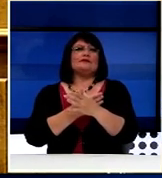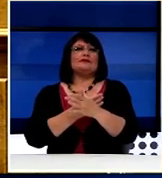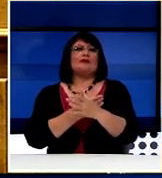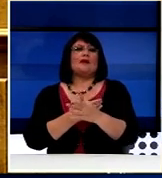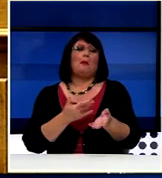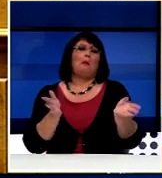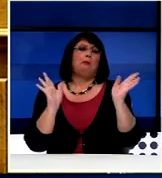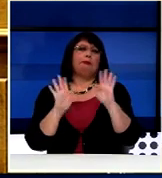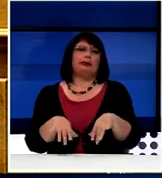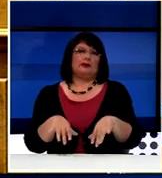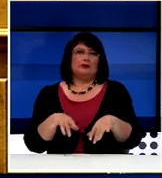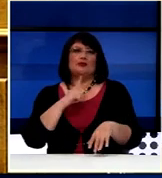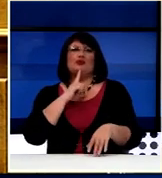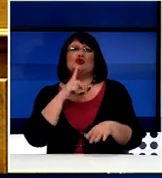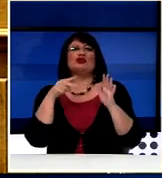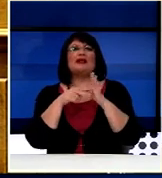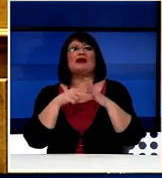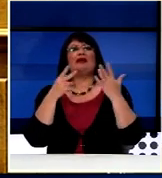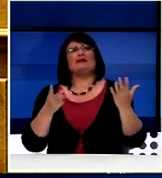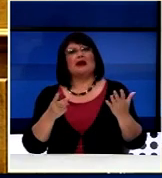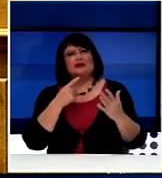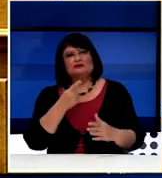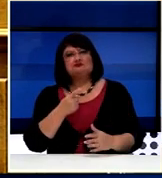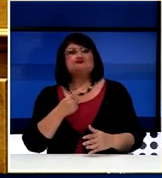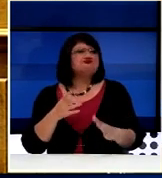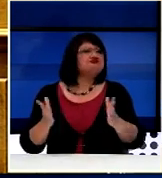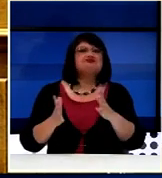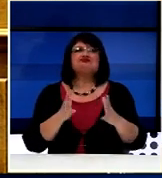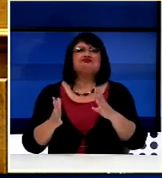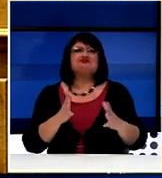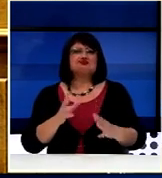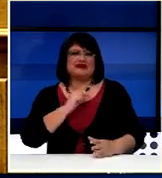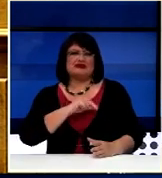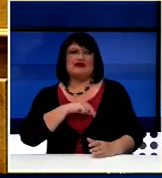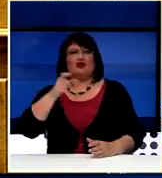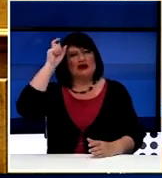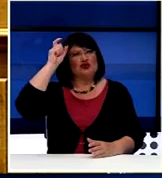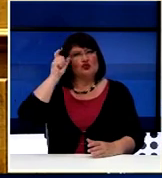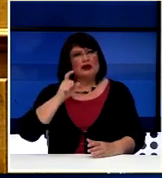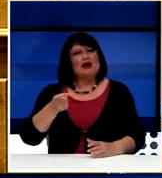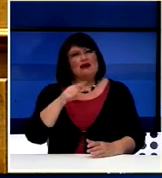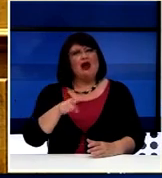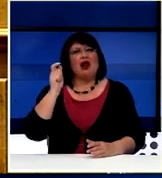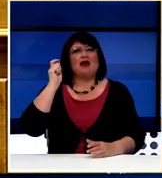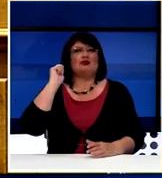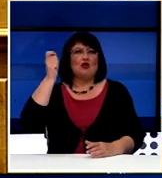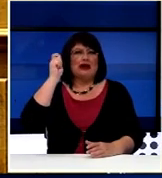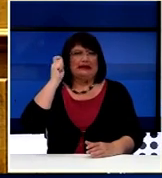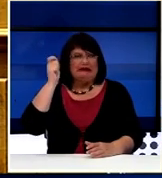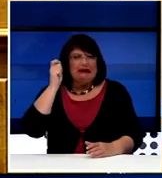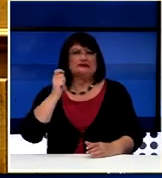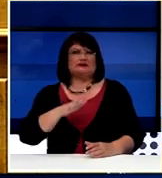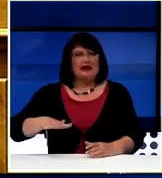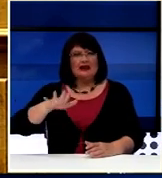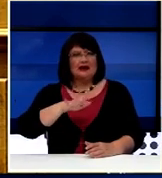όπως διαφαίνονταν το 17 και να καταστούν έρμεα συμφέροντα της Τουρκίας και άλλων δυνάμεων, πήραν τελικά ευρωπαϊκή